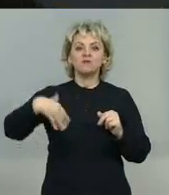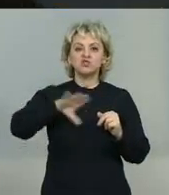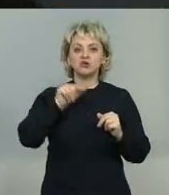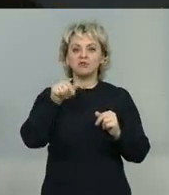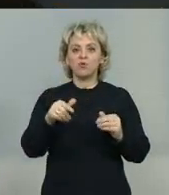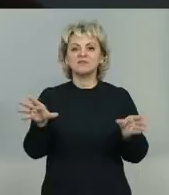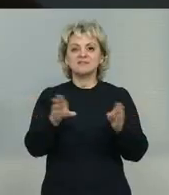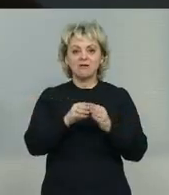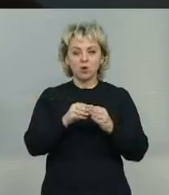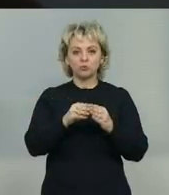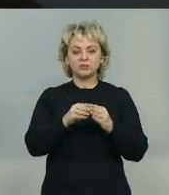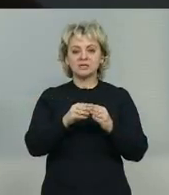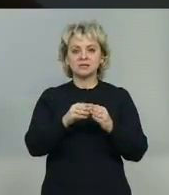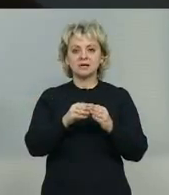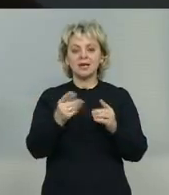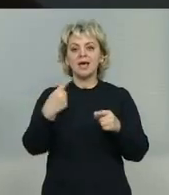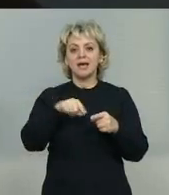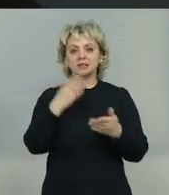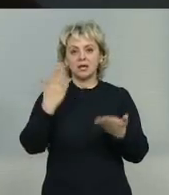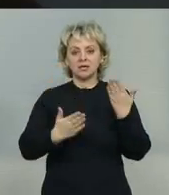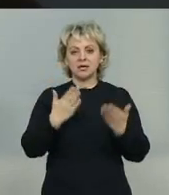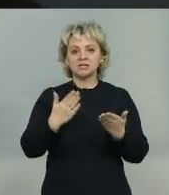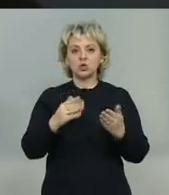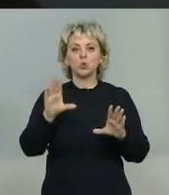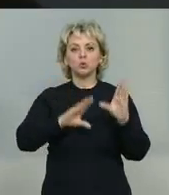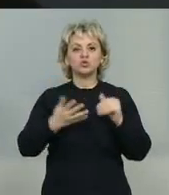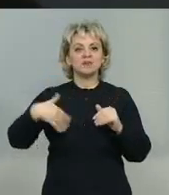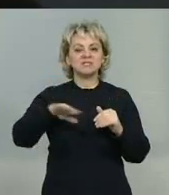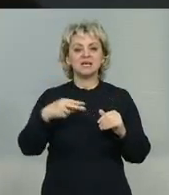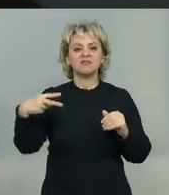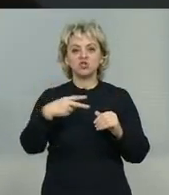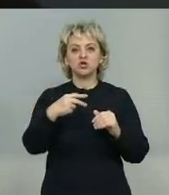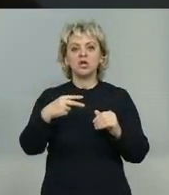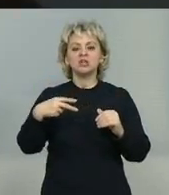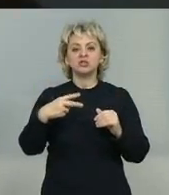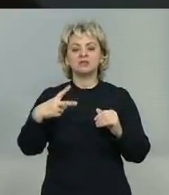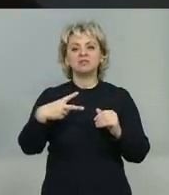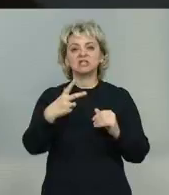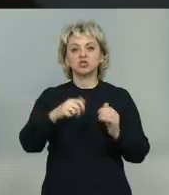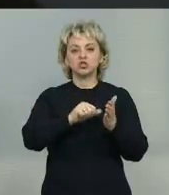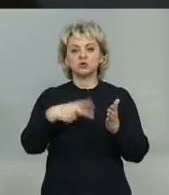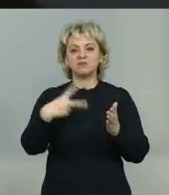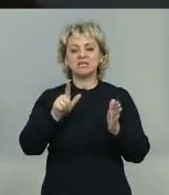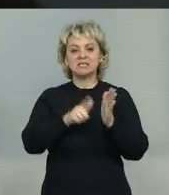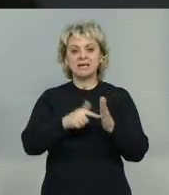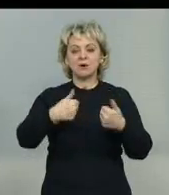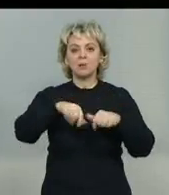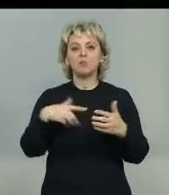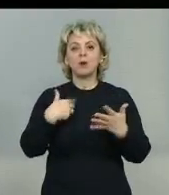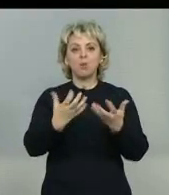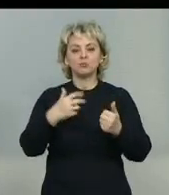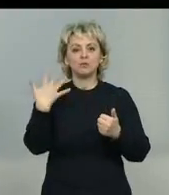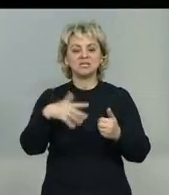в совокупности, это если учесть все 2627 комиссий, мы получили 50